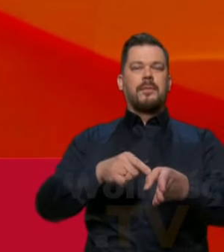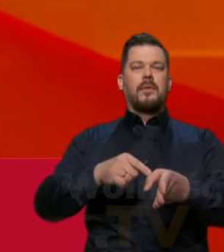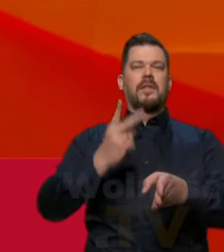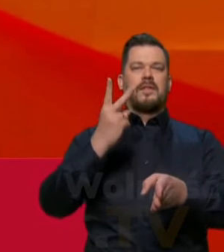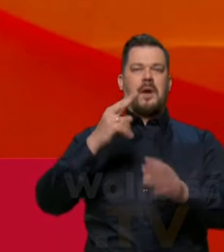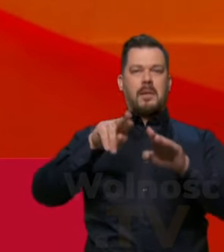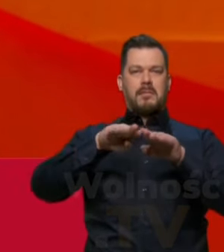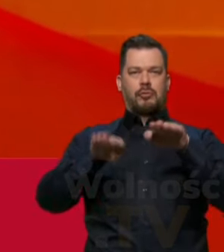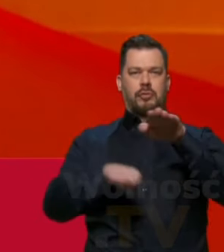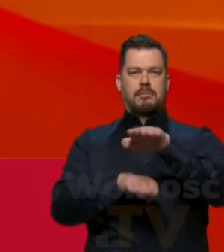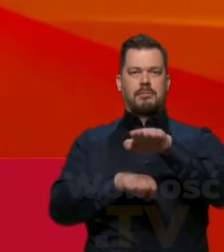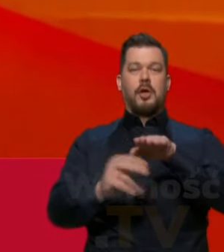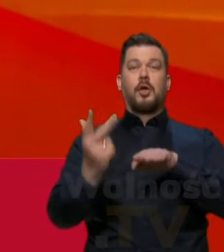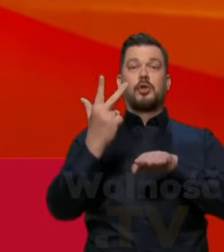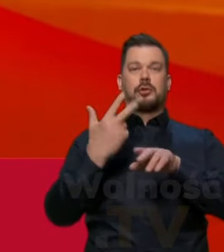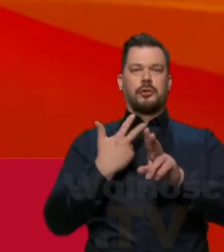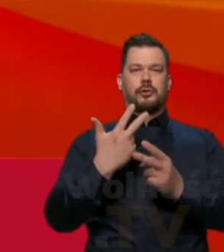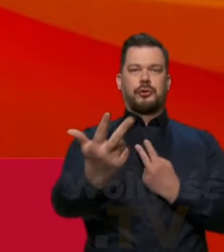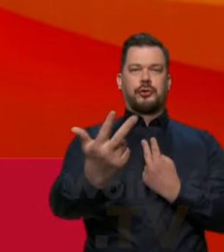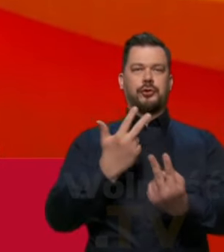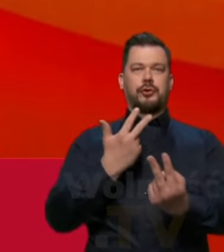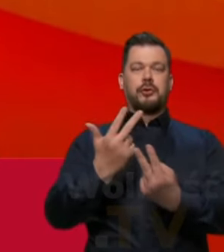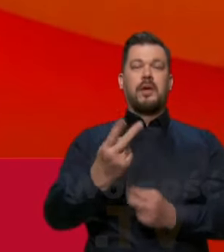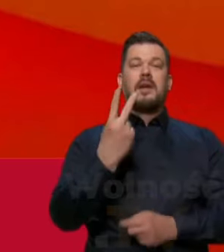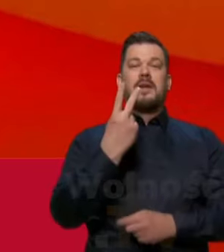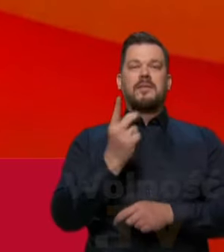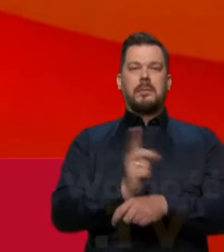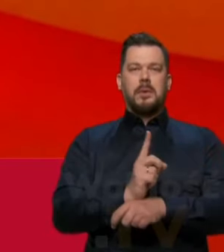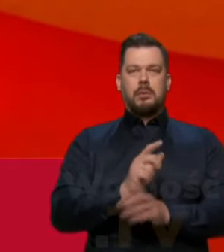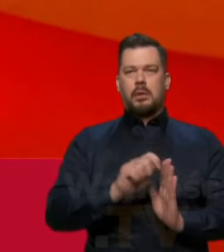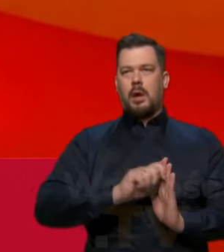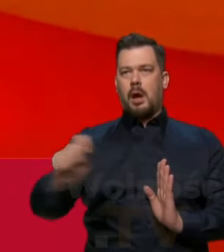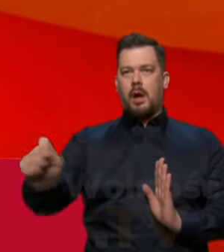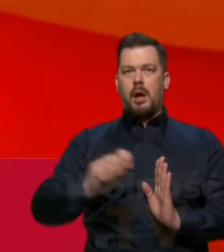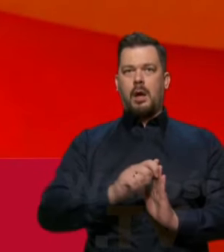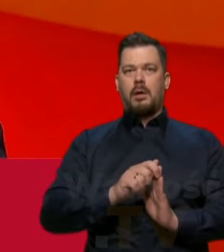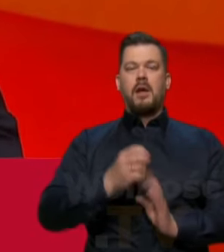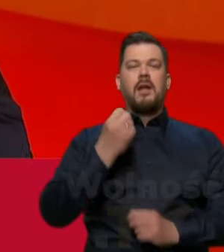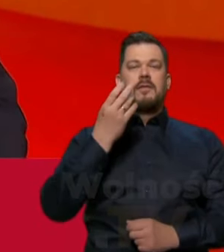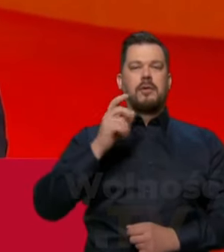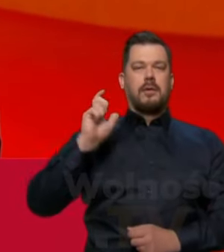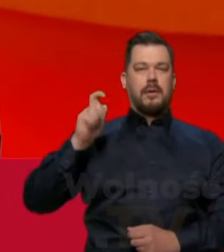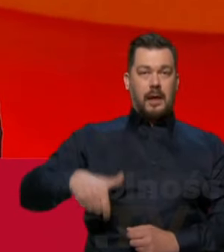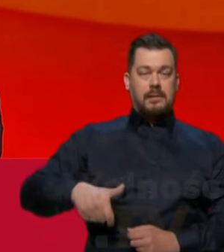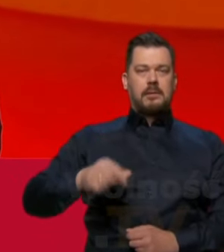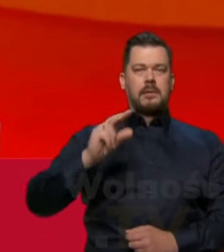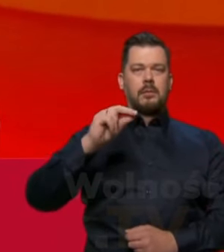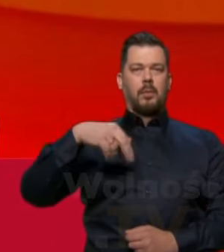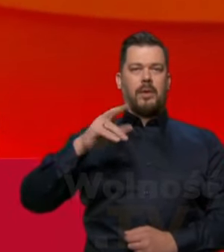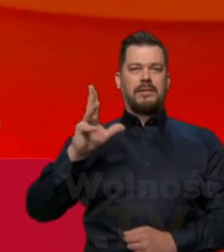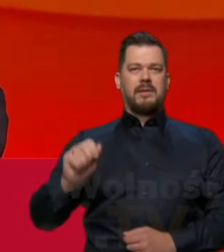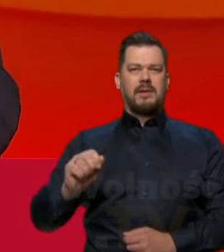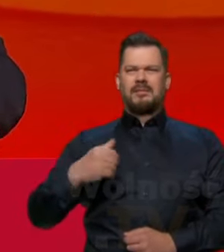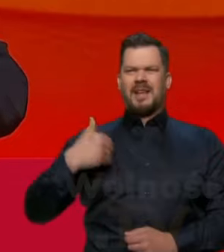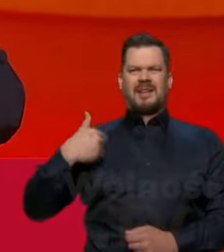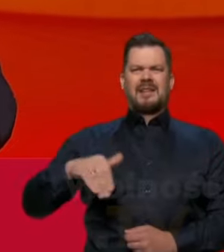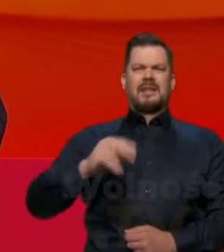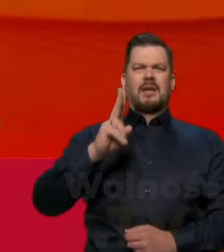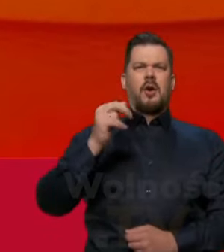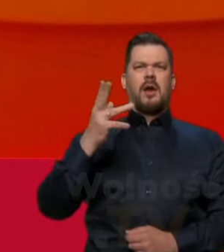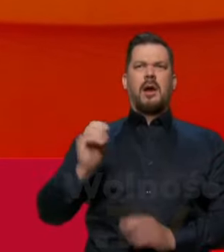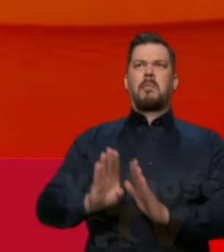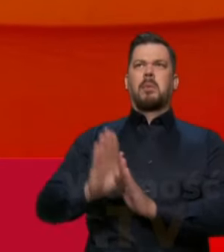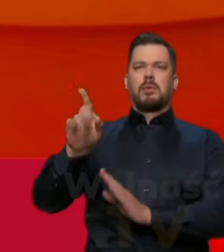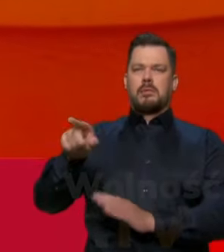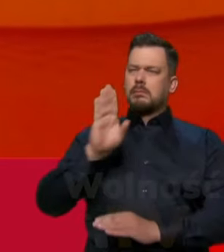dwupoziomową jezdnię, trzypasmową, żeby można w 2 minuty przejechać od Puławskiej do dworca Gdańskiego. Nie chcę mieć Korei Północnej jak wykonanie tego